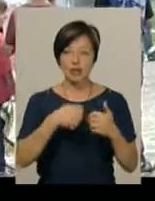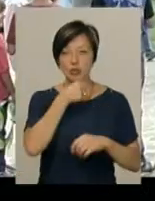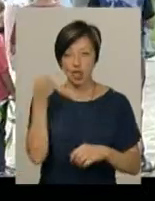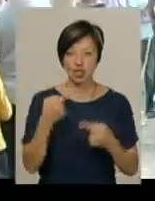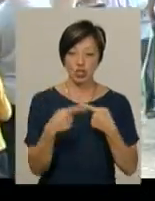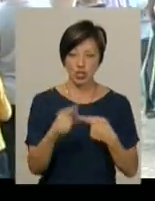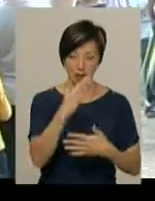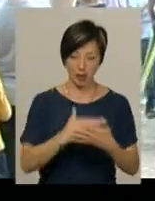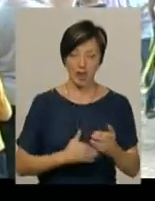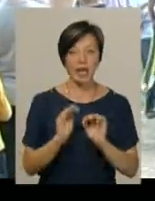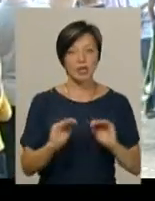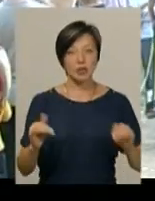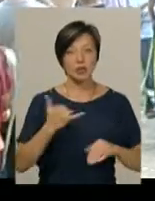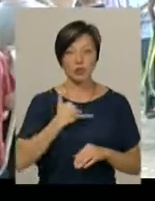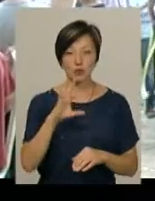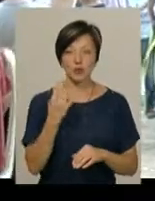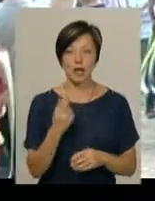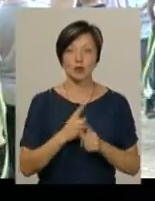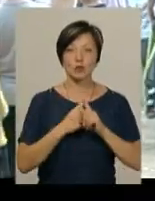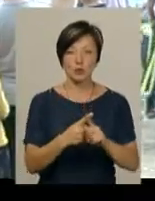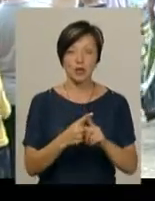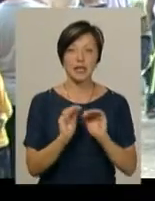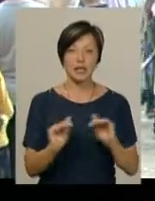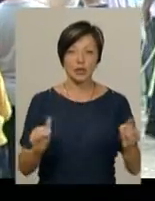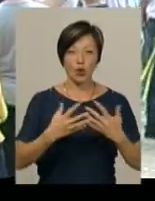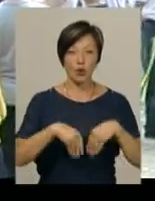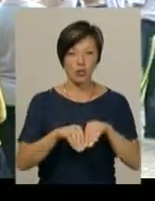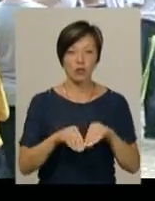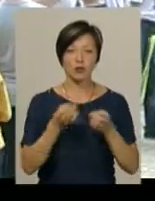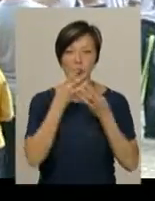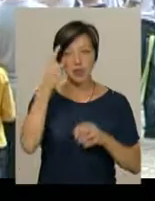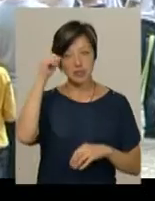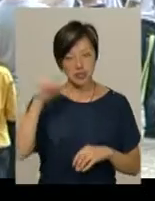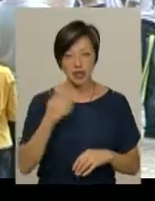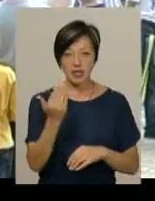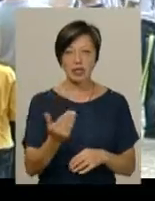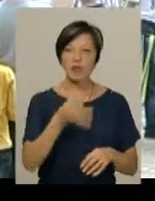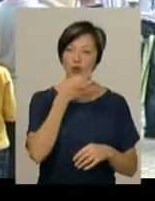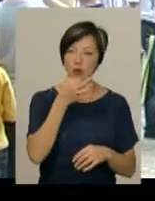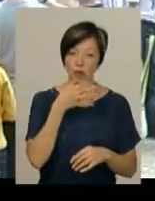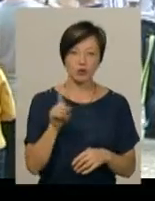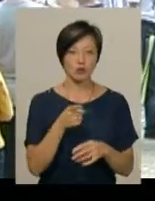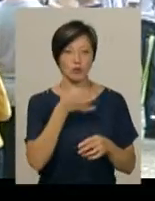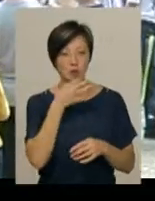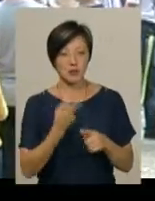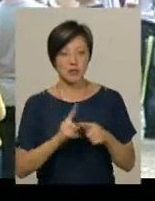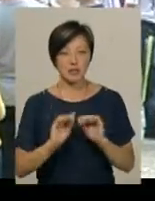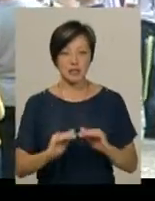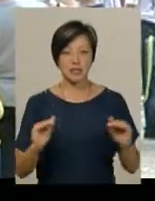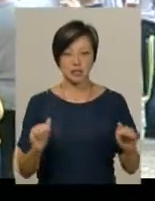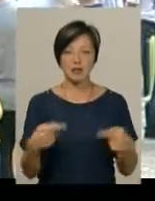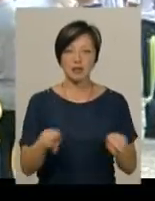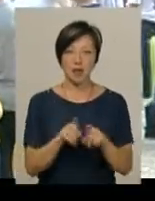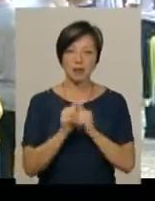ще інший. Діток, які в нас перебувають на соціальному супроводі, діток і родини, їхні ми добре знаємо їхні вподобання, те, що подобається цим діткам, ми наперед